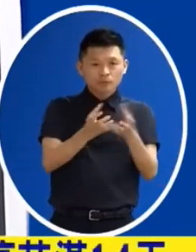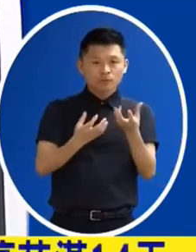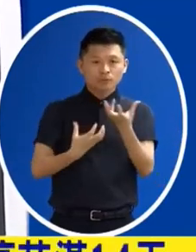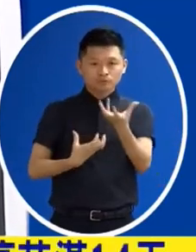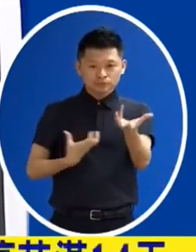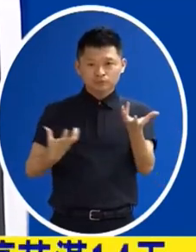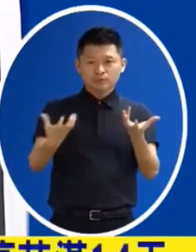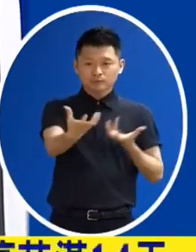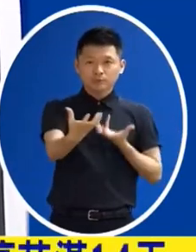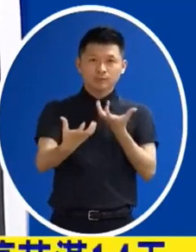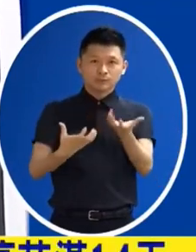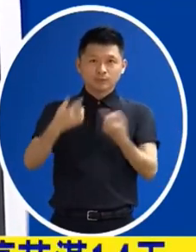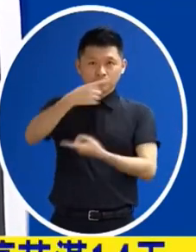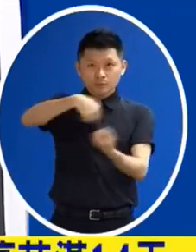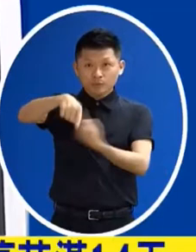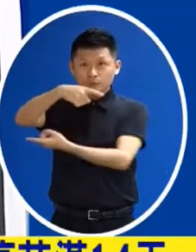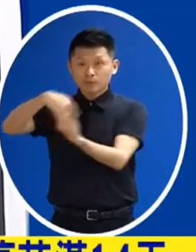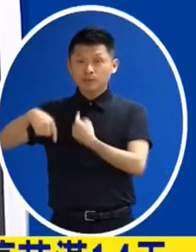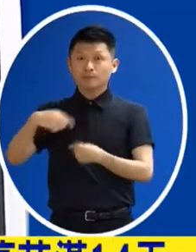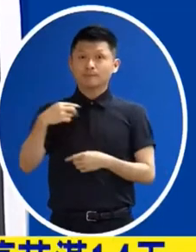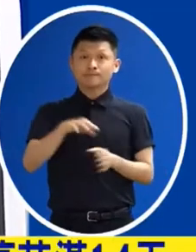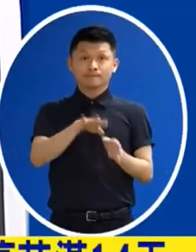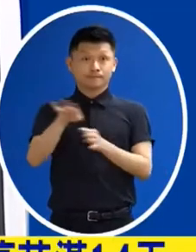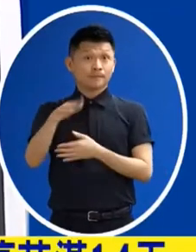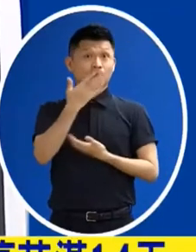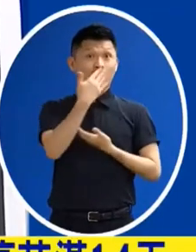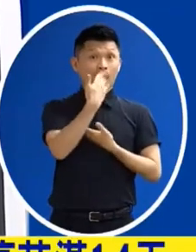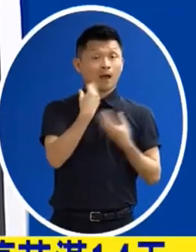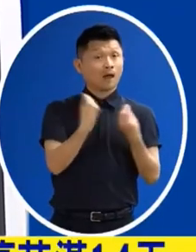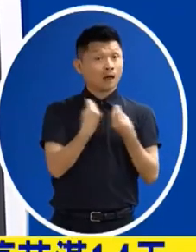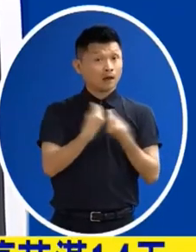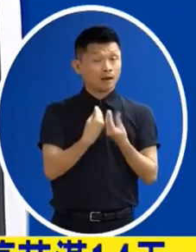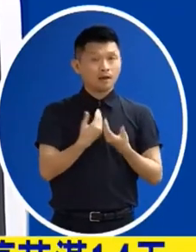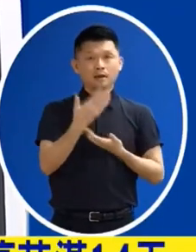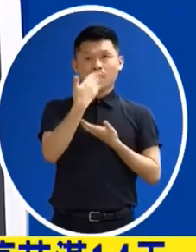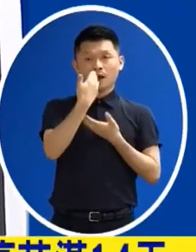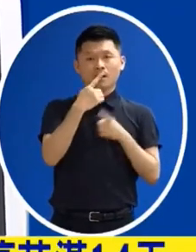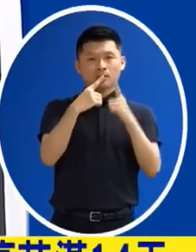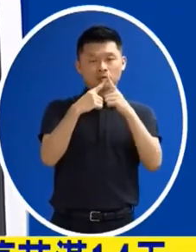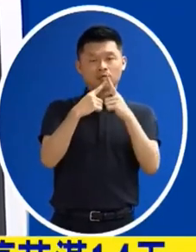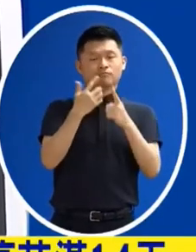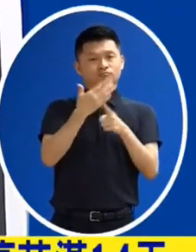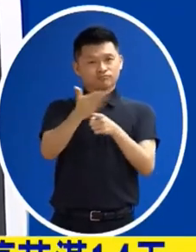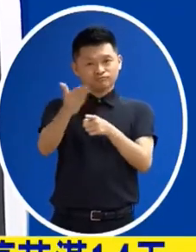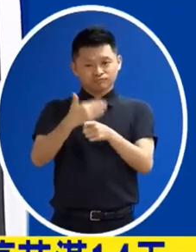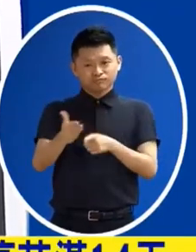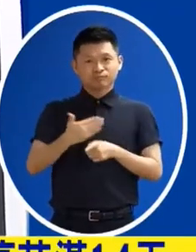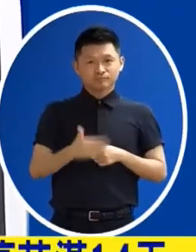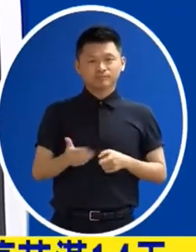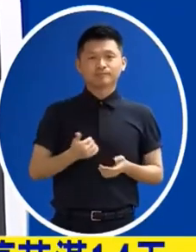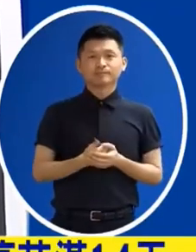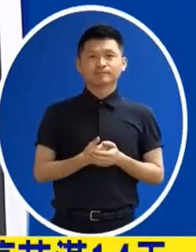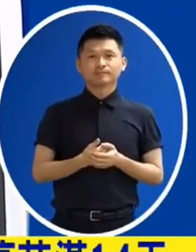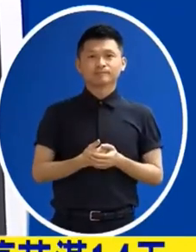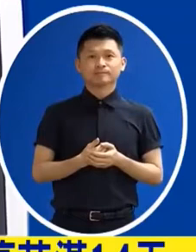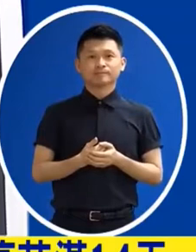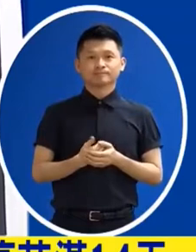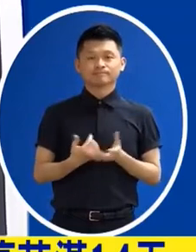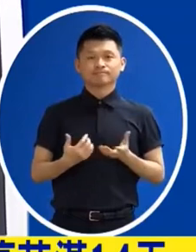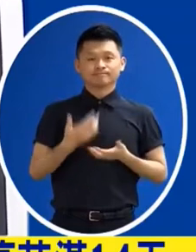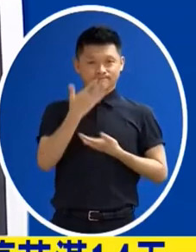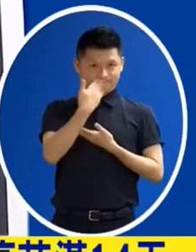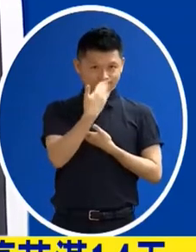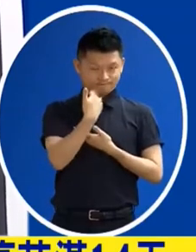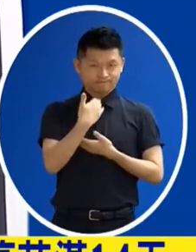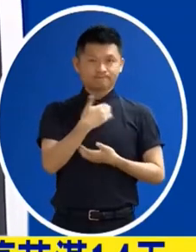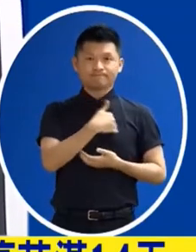那用餐的机制也是哈，采取必须可能是分批，如果它空间不够的话就必须分批来用餐。